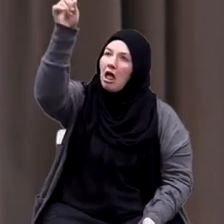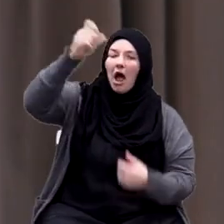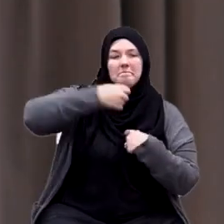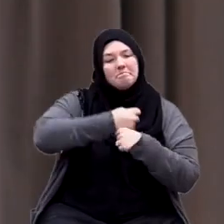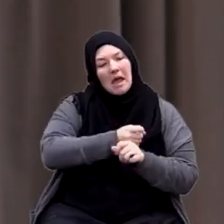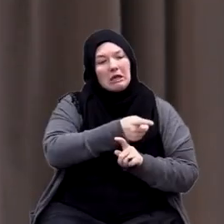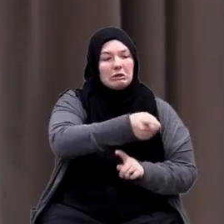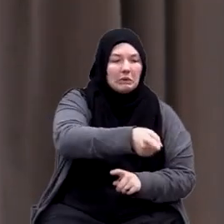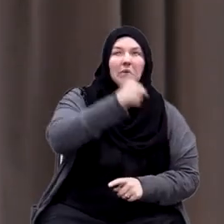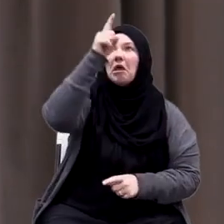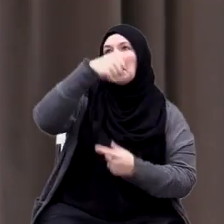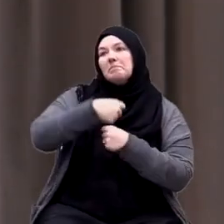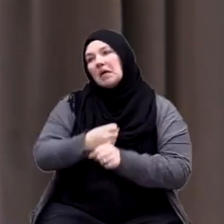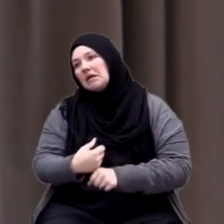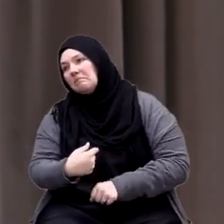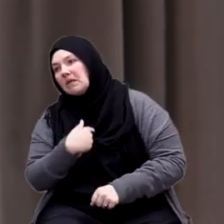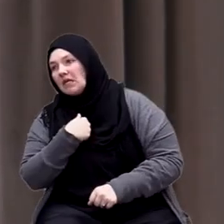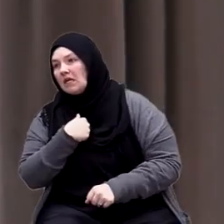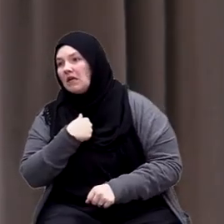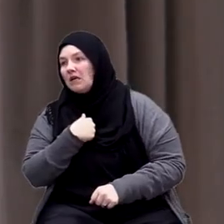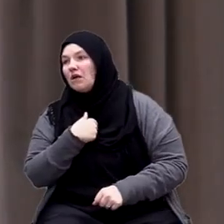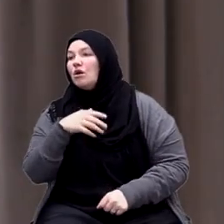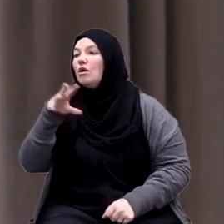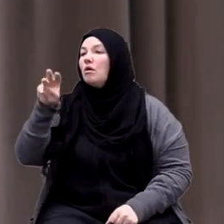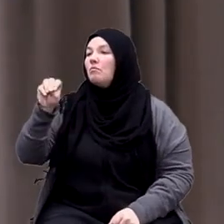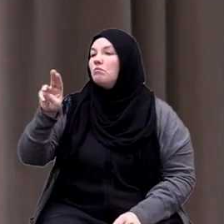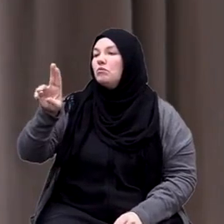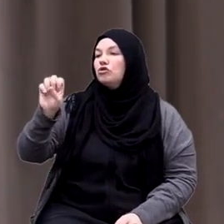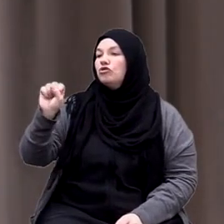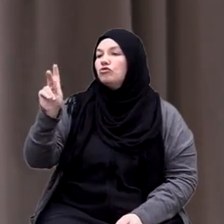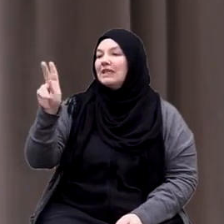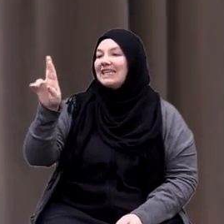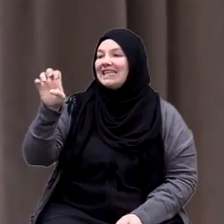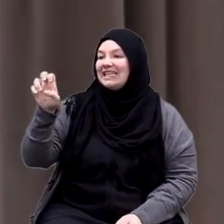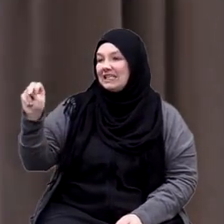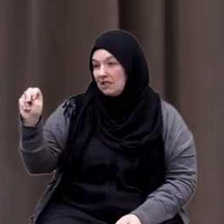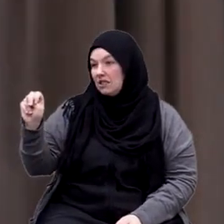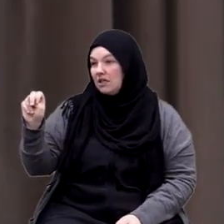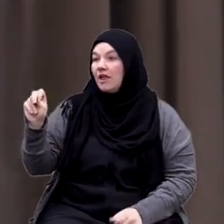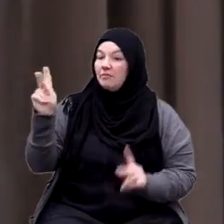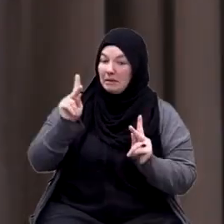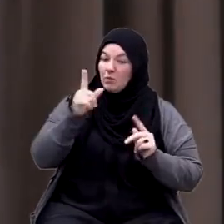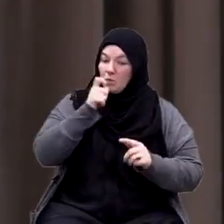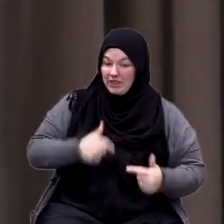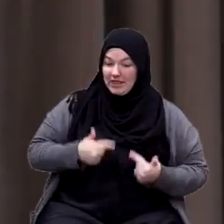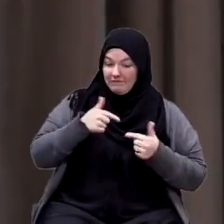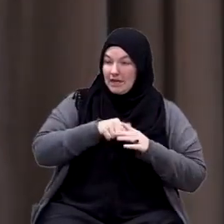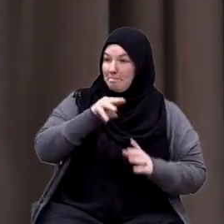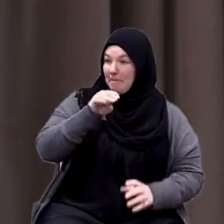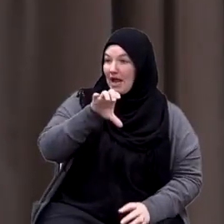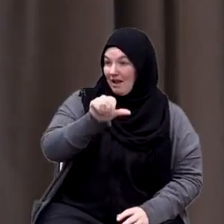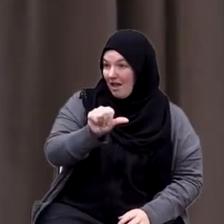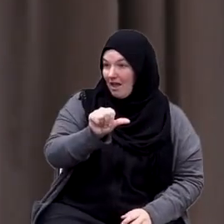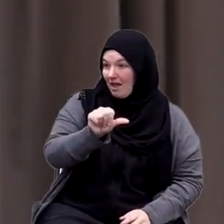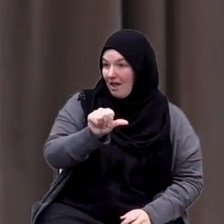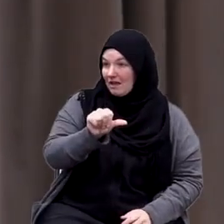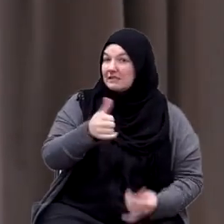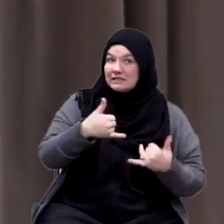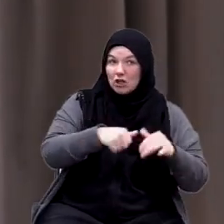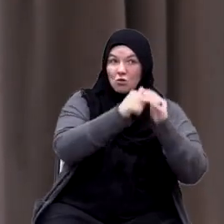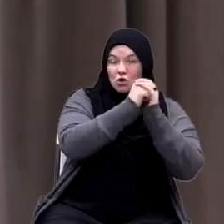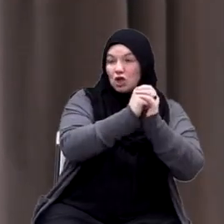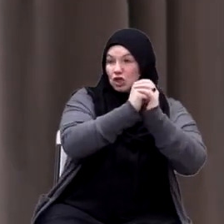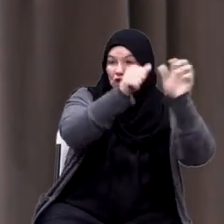creator. The mushrikeen of Mecca, they acknowledged all of that. وَلَئِنْ